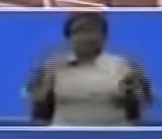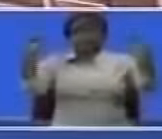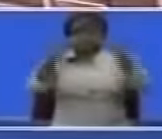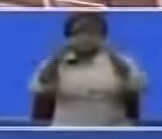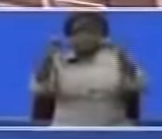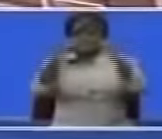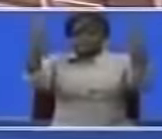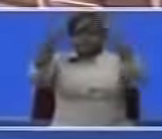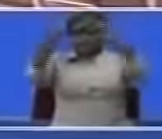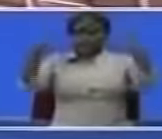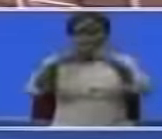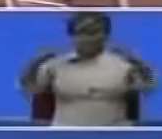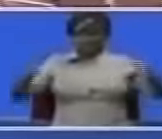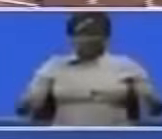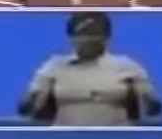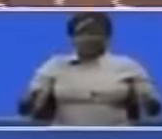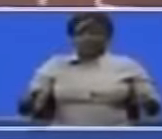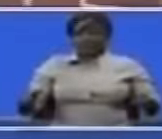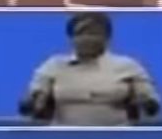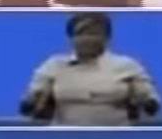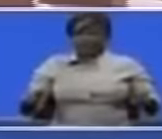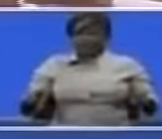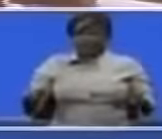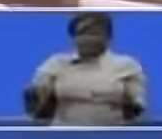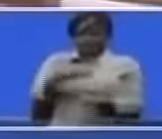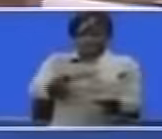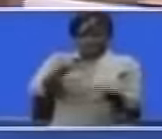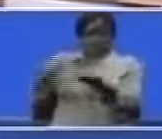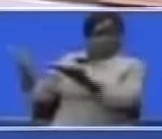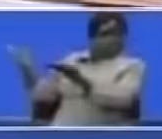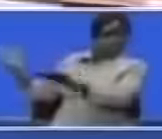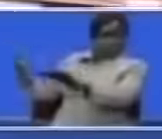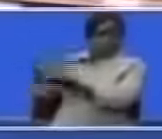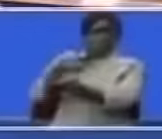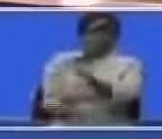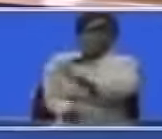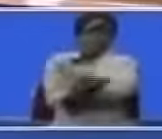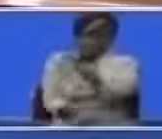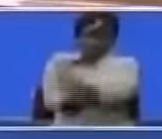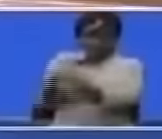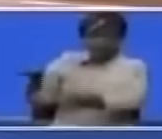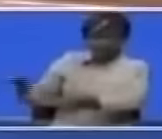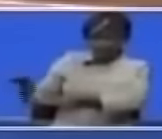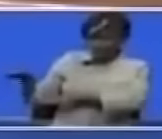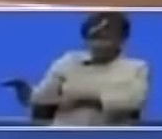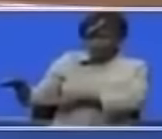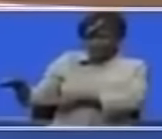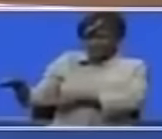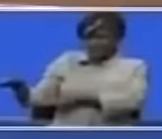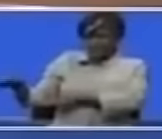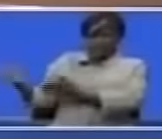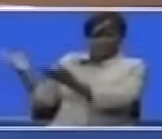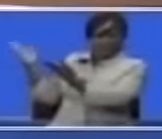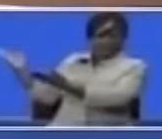ya kimataifa ya Julius Nyerere. Kituo ambacho kama nilivyokuelezea hapo awali, nyakati za asubuhi na hata mchana, kwamba